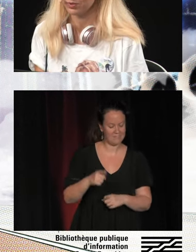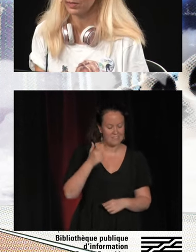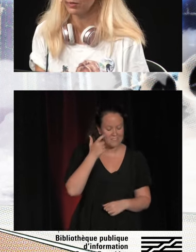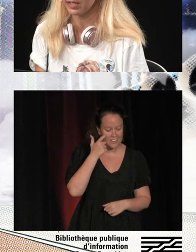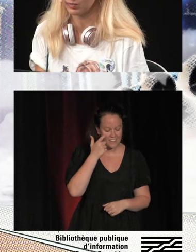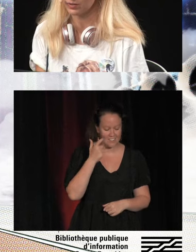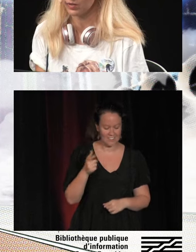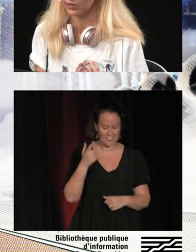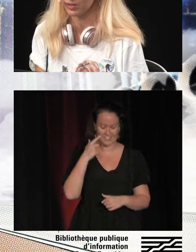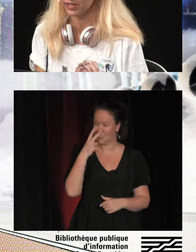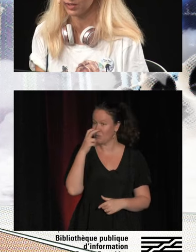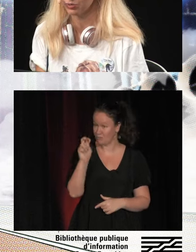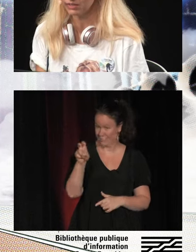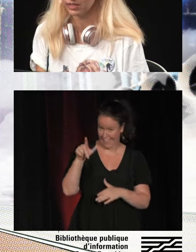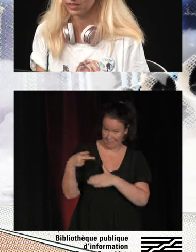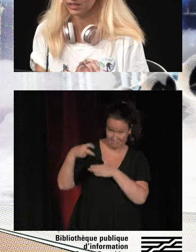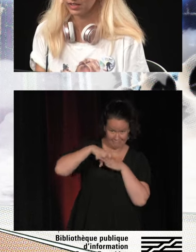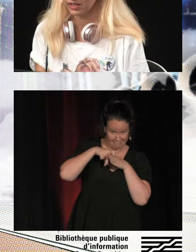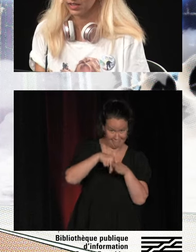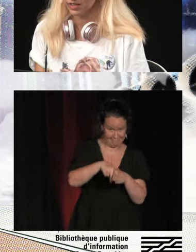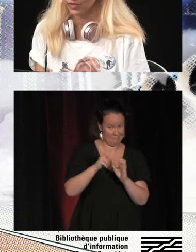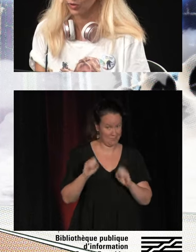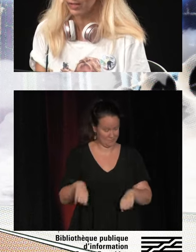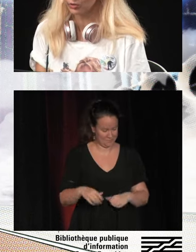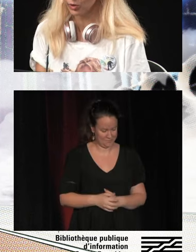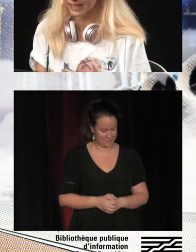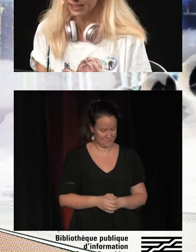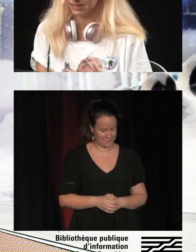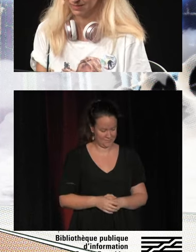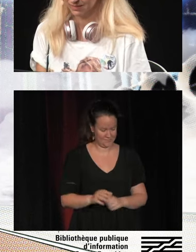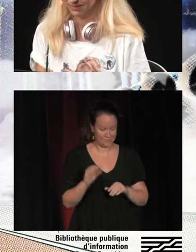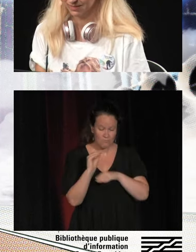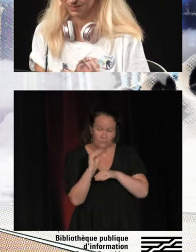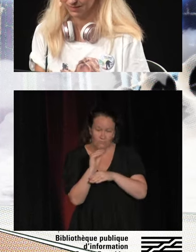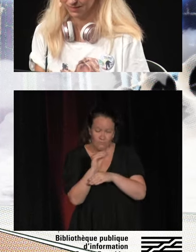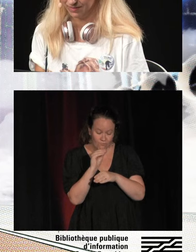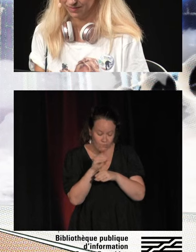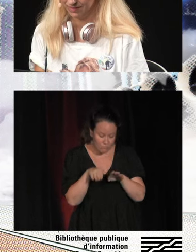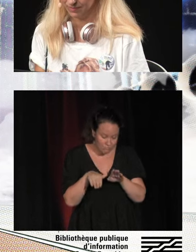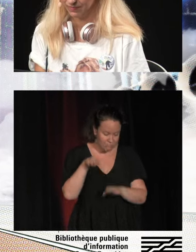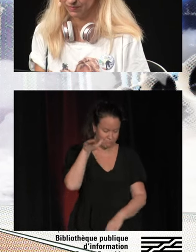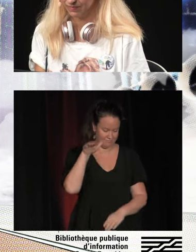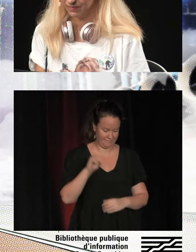content, parce que lui, on va le prendre avec nous. On va le nourrir.